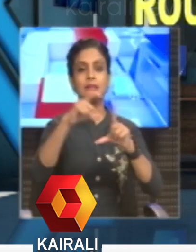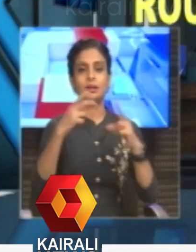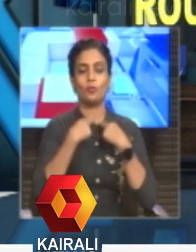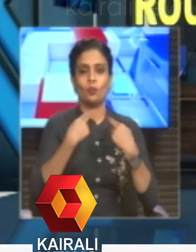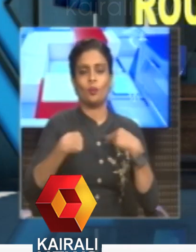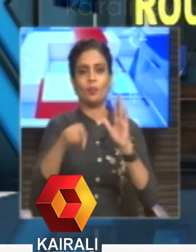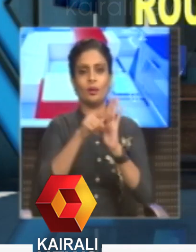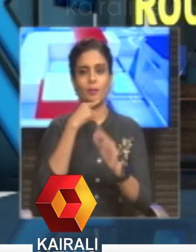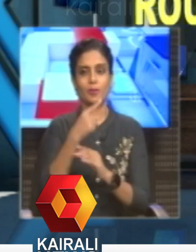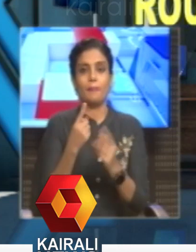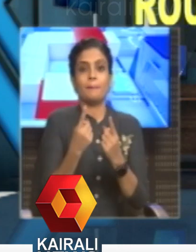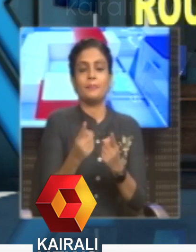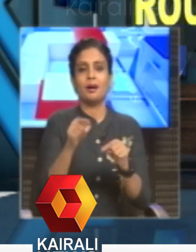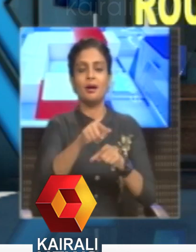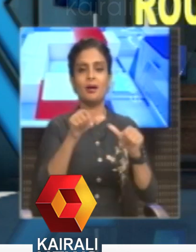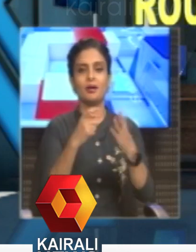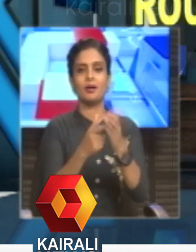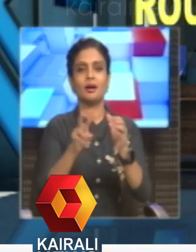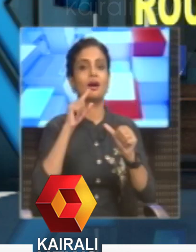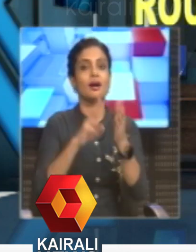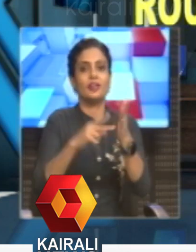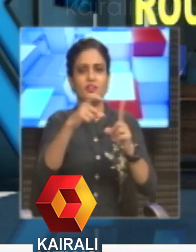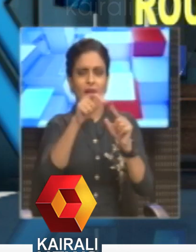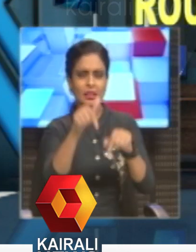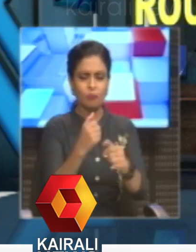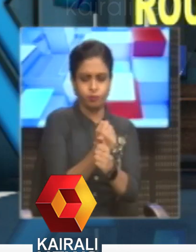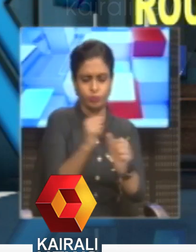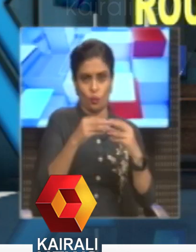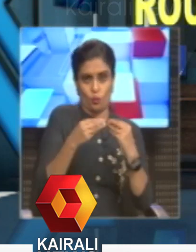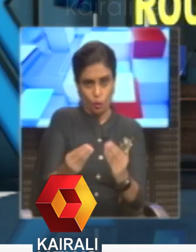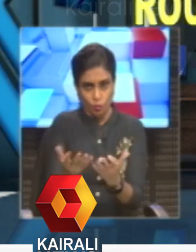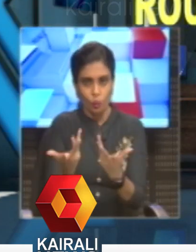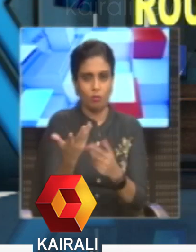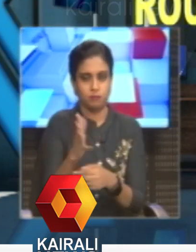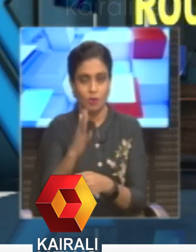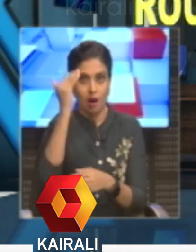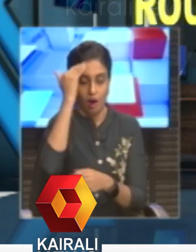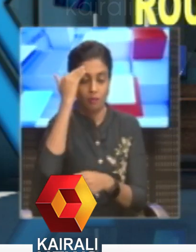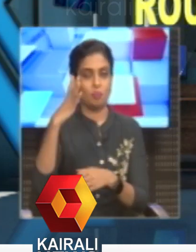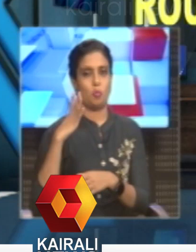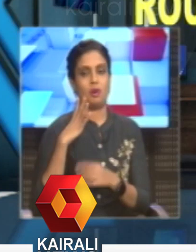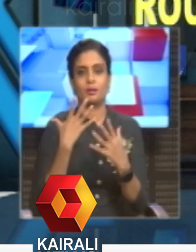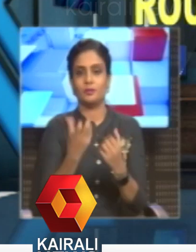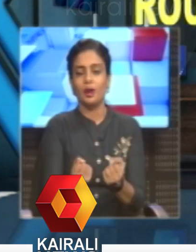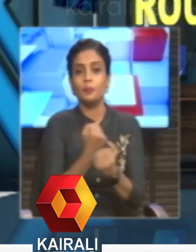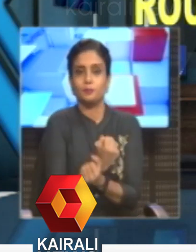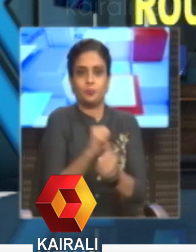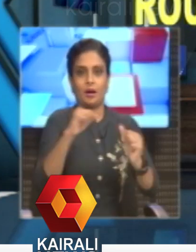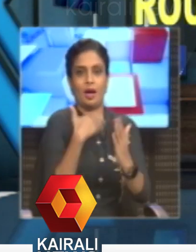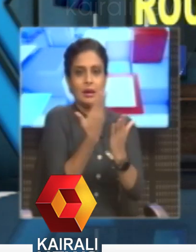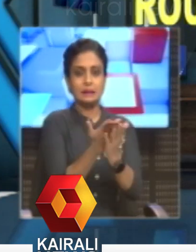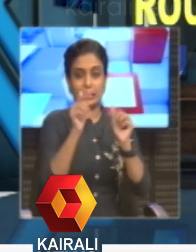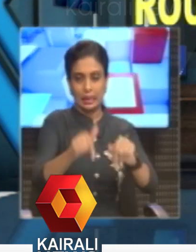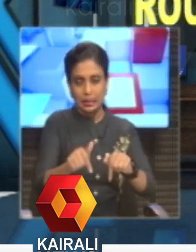വിമർശിച്ചത് അതേസമയം അരവിന്ദ് കേജരിവാളിന് ഇടക്കാല ജാമ്യം ലഭിക്കുമോ എന്നറിയാൻ ഇനിയും കാത്തിരിക്കണം ജാമ്യ ഹർജിയിൽ ഇന്നത്തെ